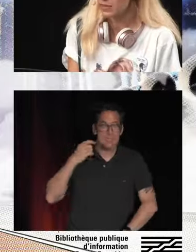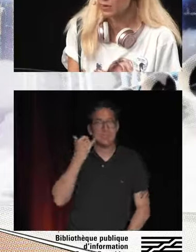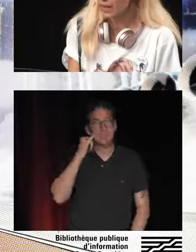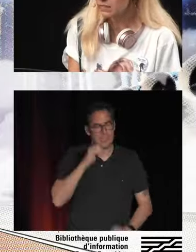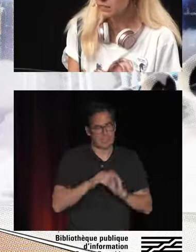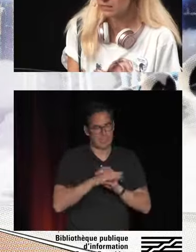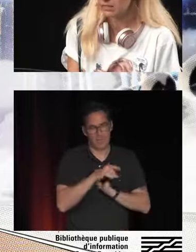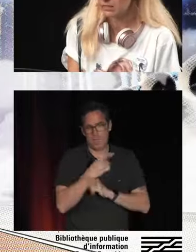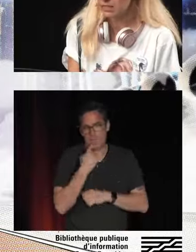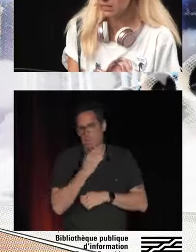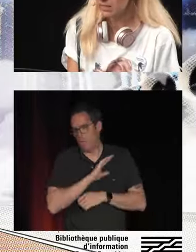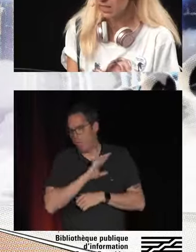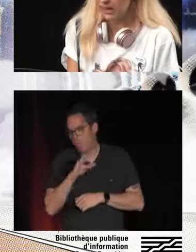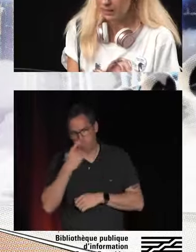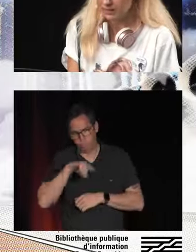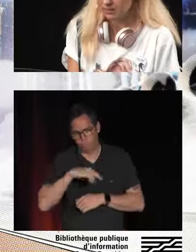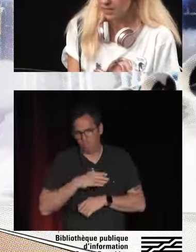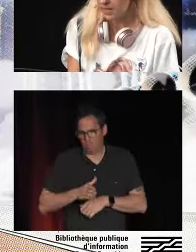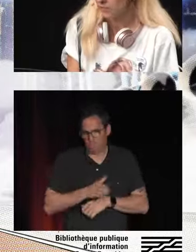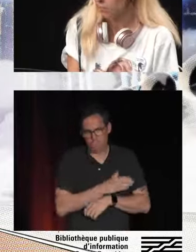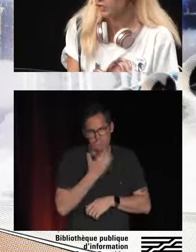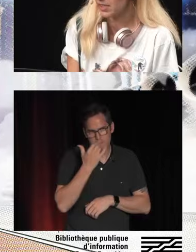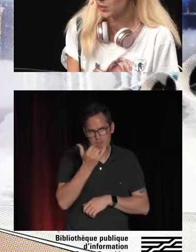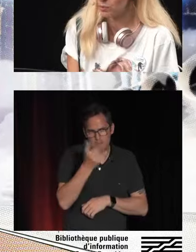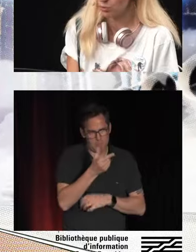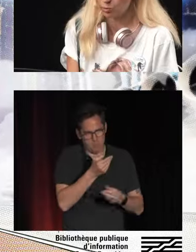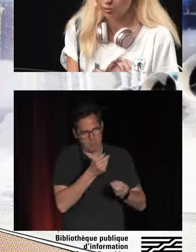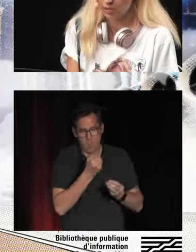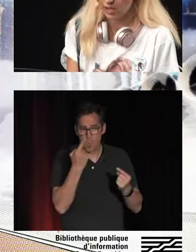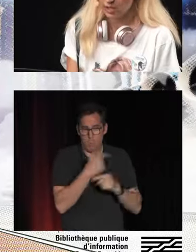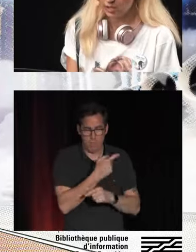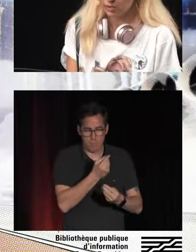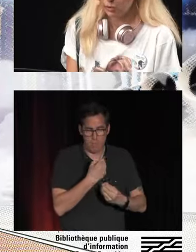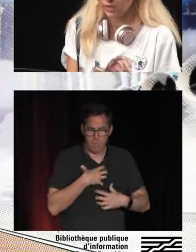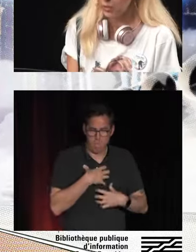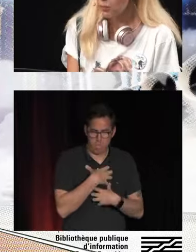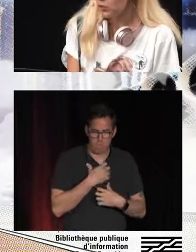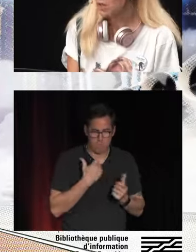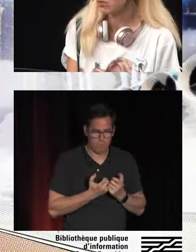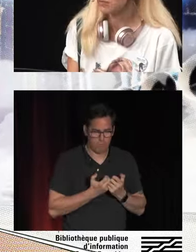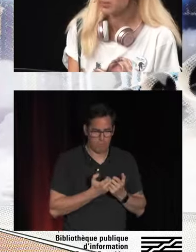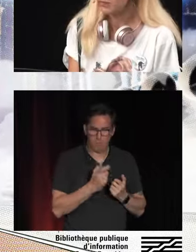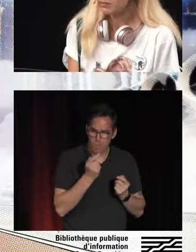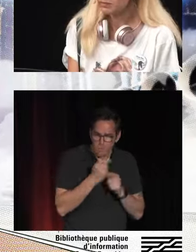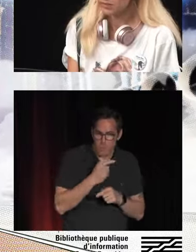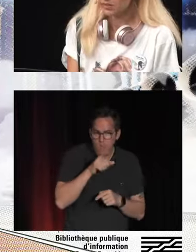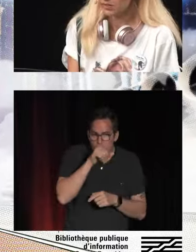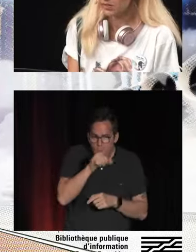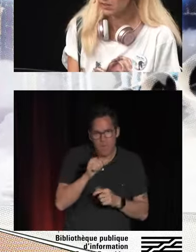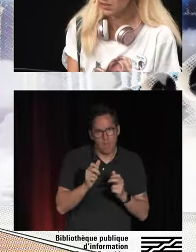qui vous passionne pas, c'est pas la peine. Enfin, ça va vous frustrer plus qu'autre chose. Donc vraiment, prenez un jeu qui vous